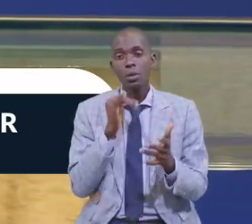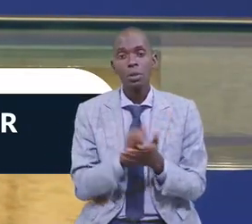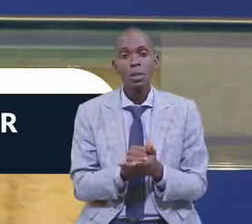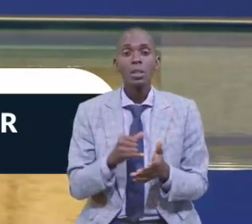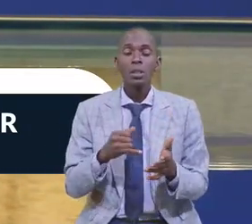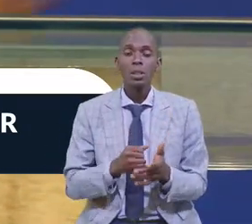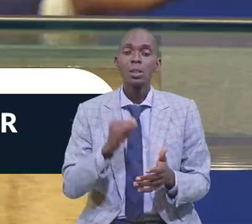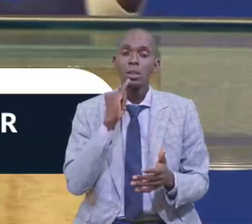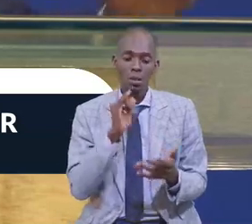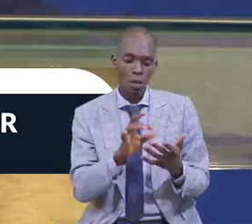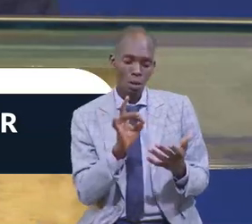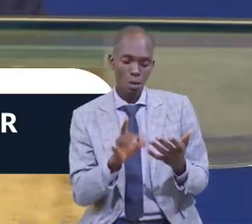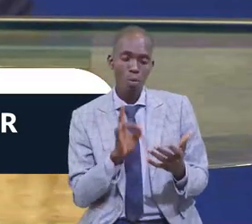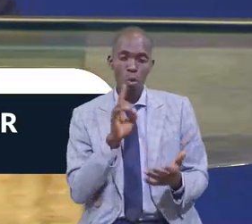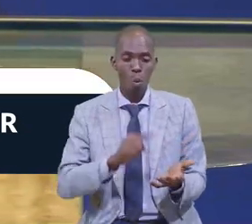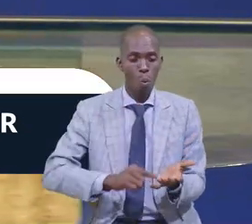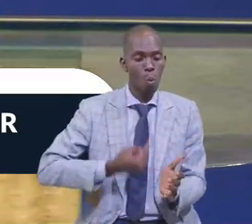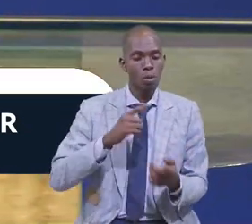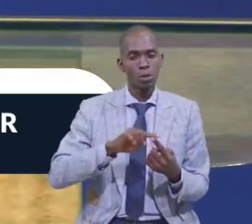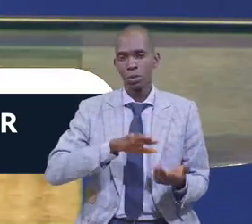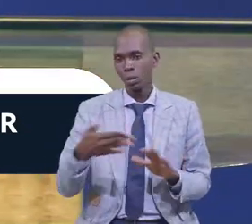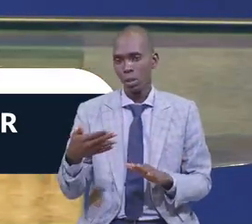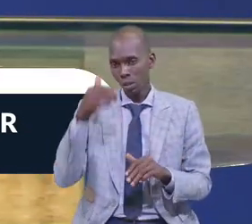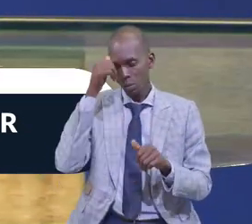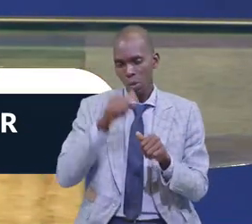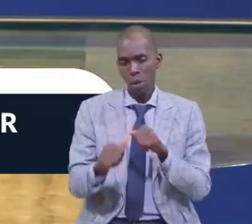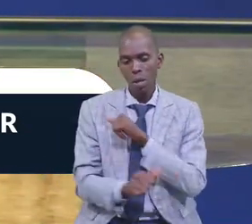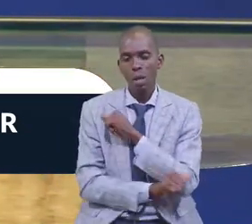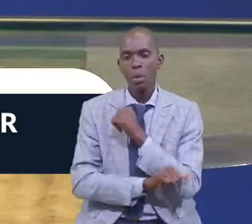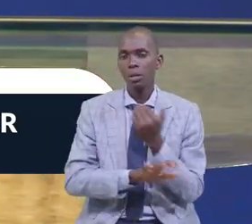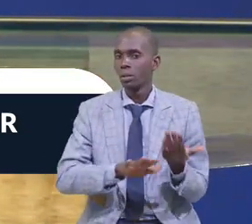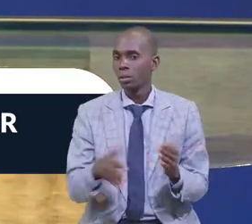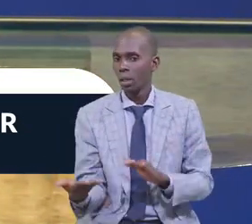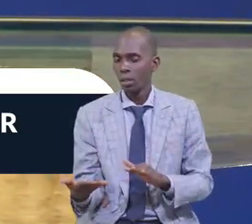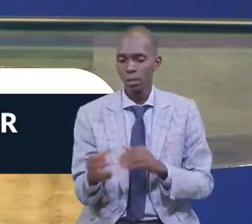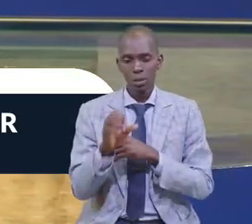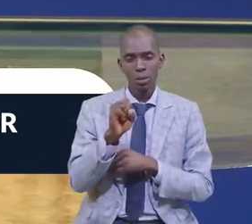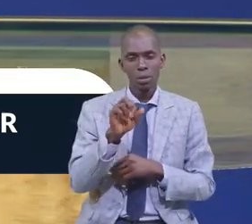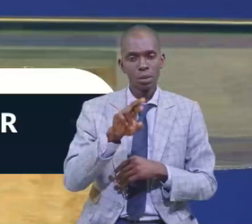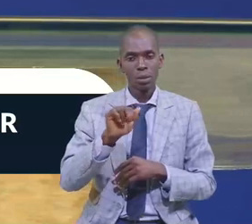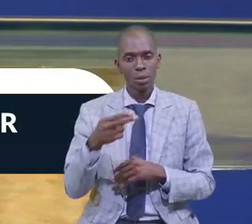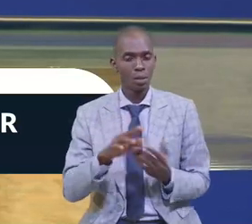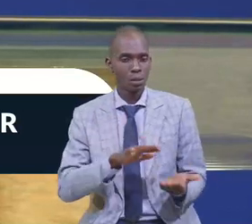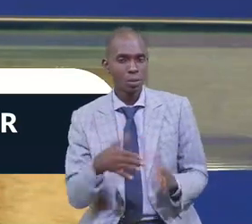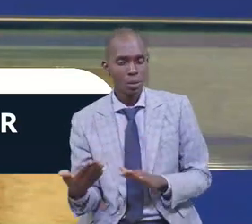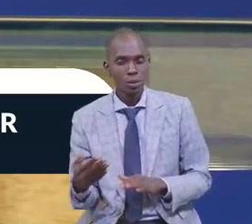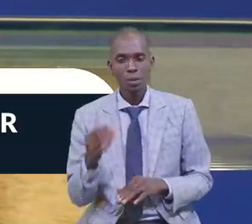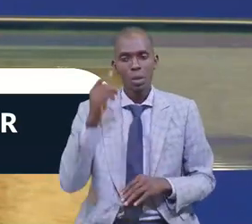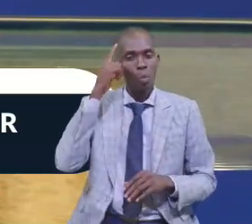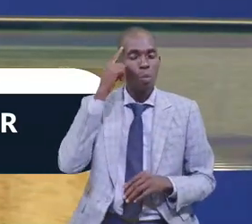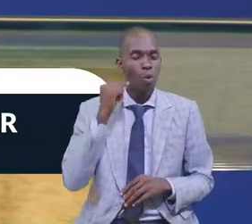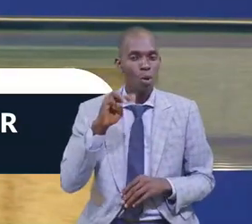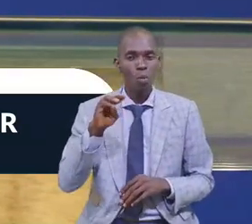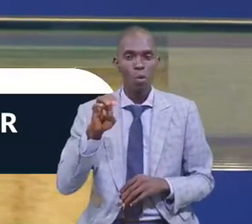à l'homme, aux hommes, de mourir une seule fois. Abraham était mort, Sarah était mort, Moïse était mort, Jésus était